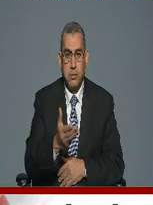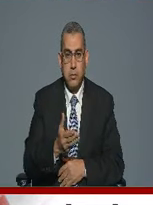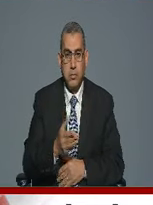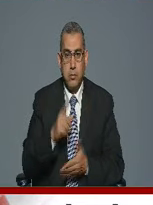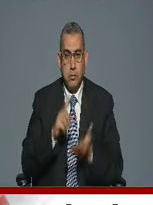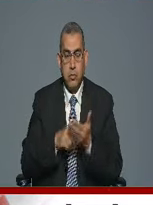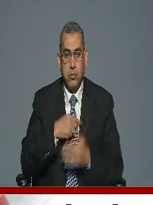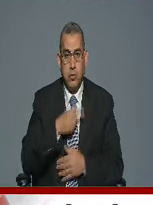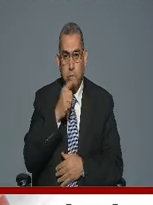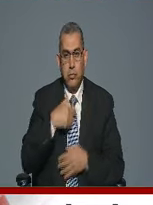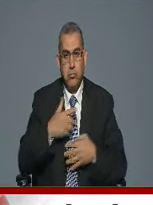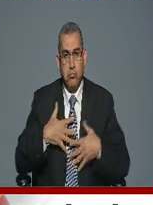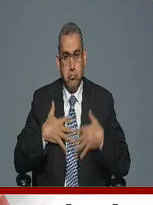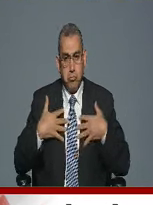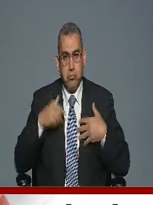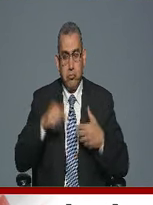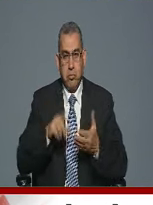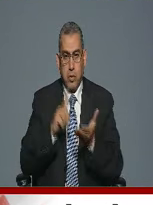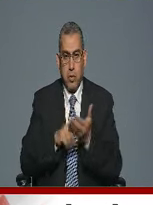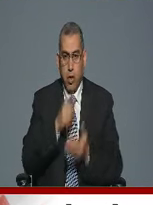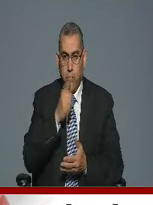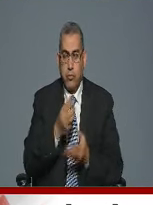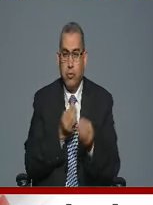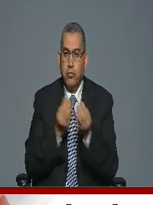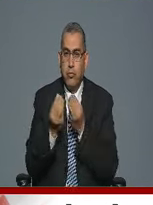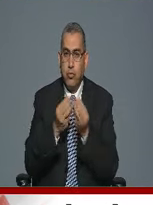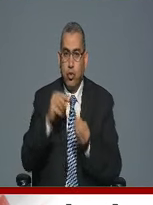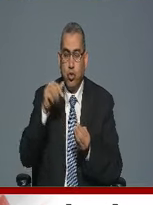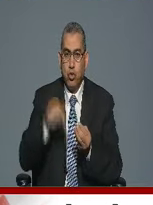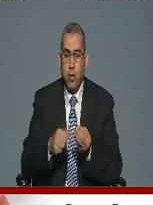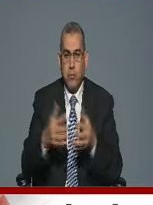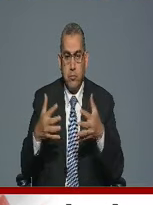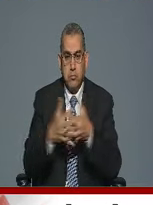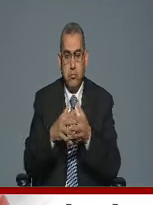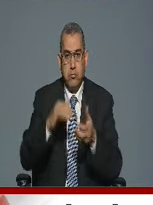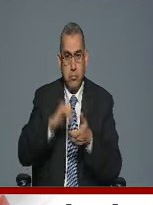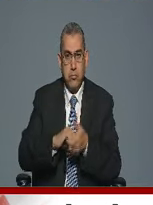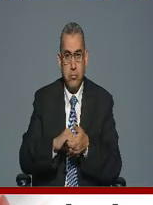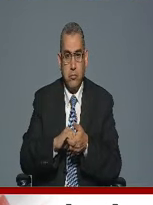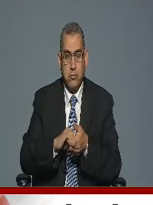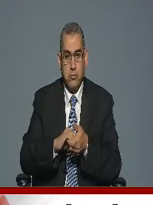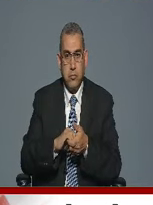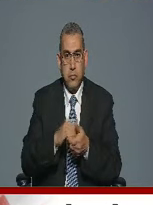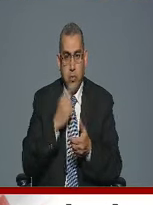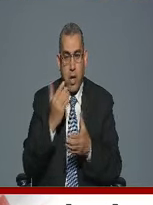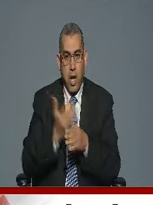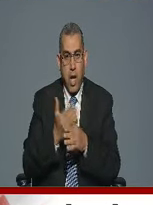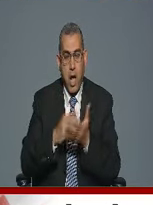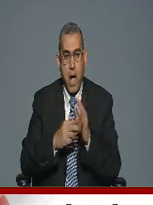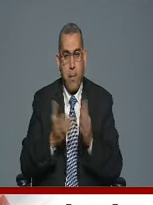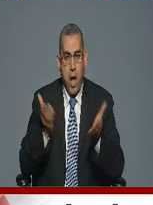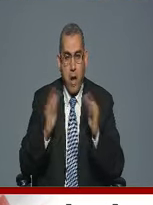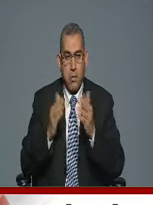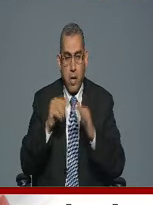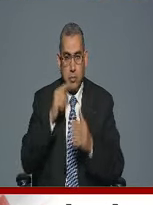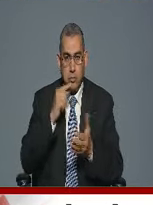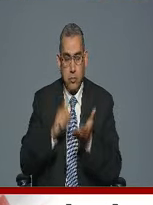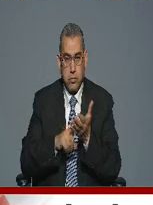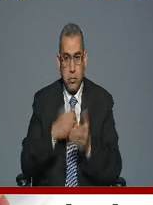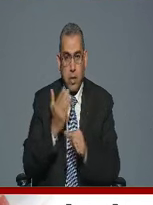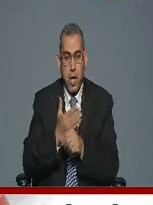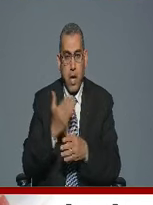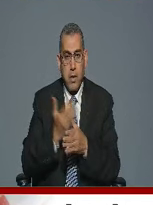وإني أتطلع عن حق لمحادثاتنا اليوم لتعميق تعاوننا أكثر فأكثر. واتفقنا على